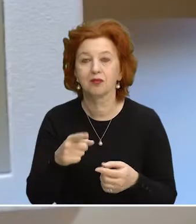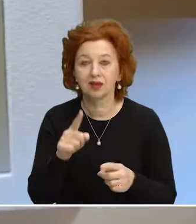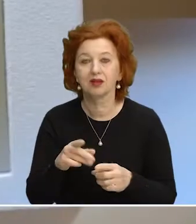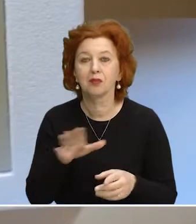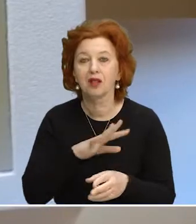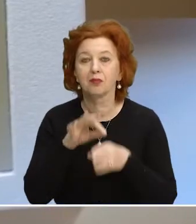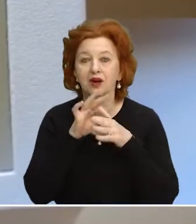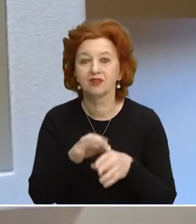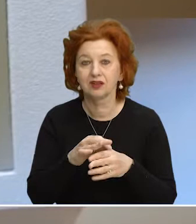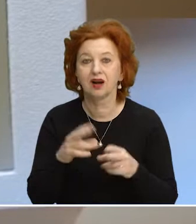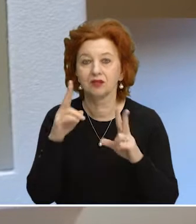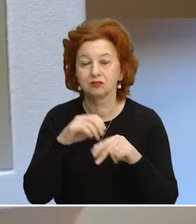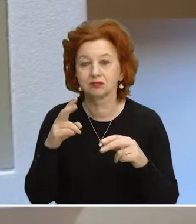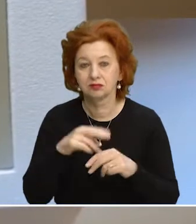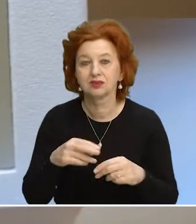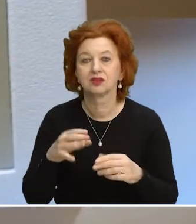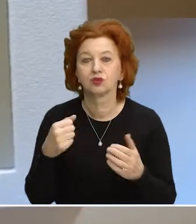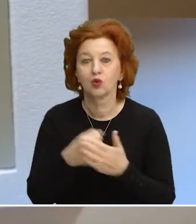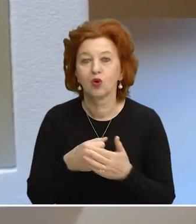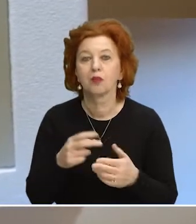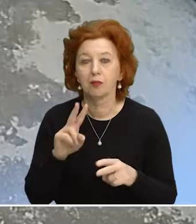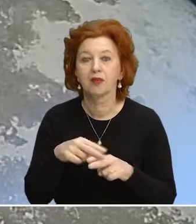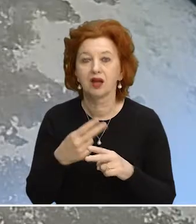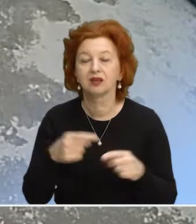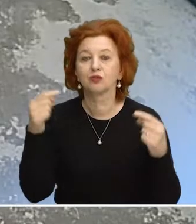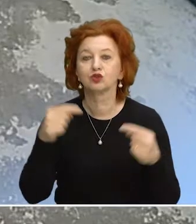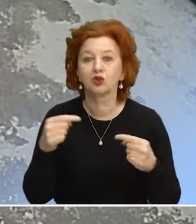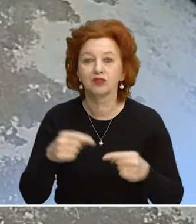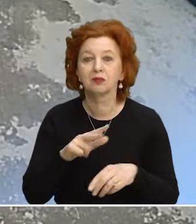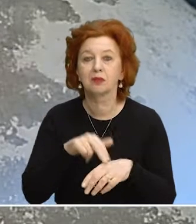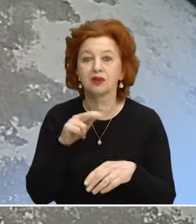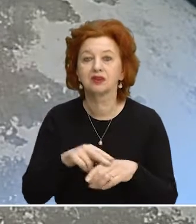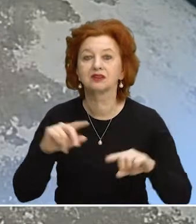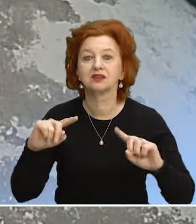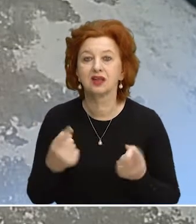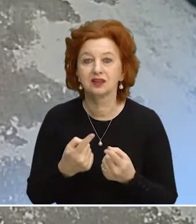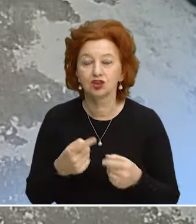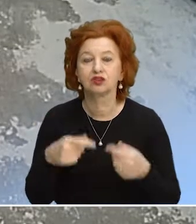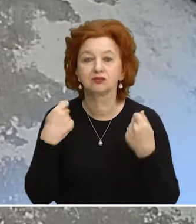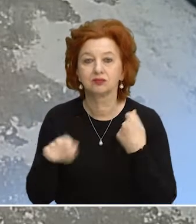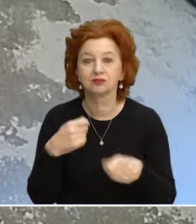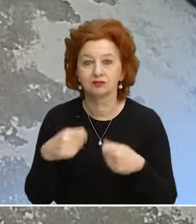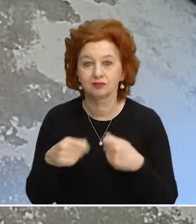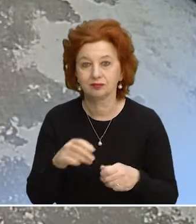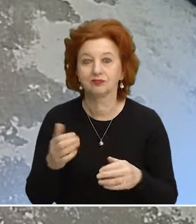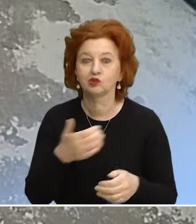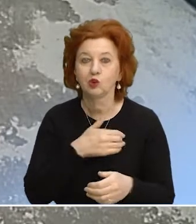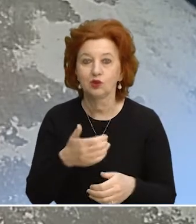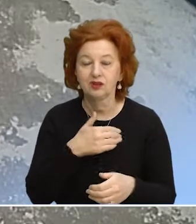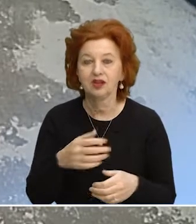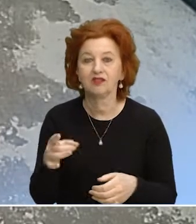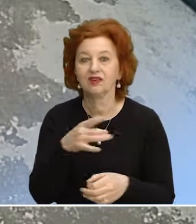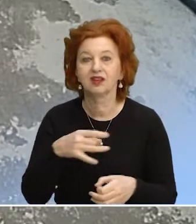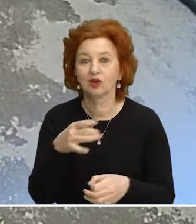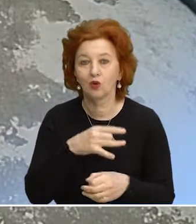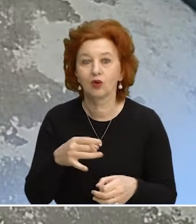также апиролидинофенон массой более 30 граммов. Как выяснили полицейские, задержанный планировал сбыть запрещенные вещества на